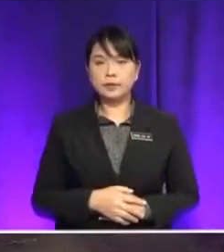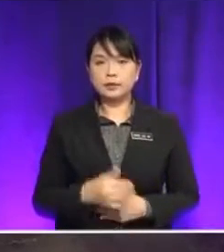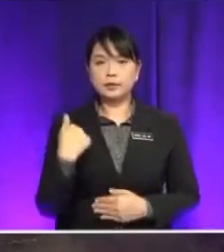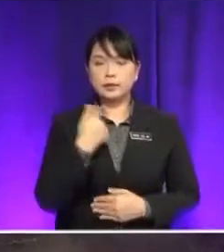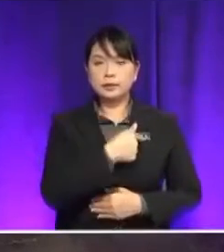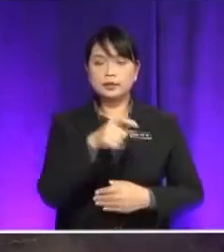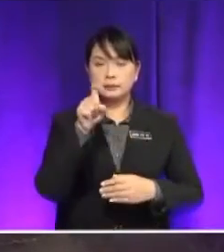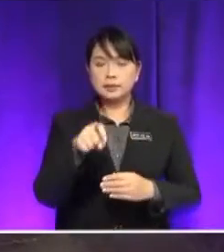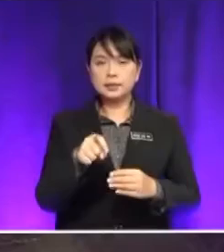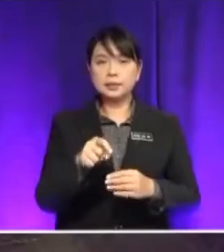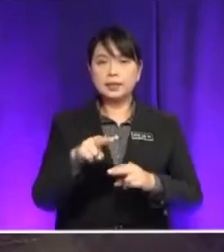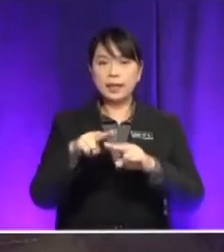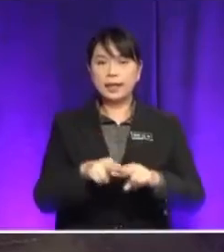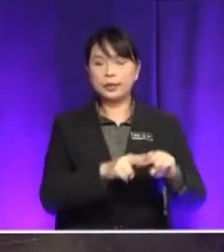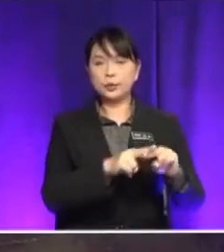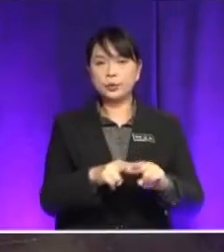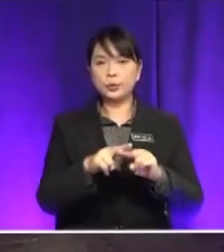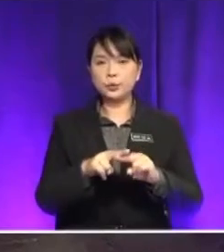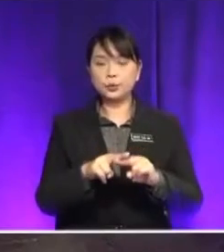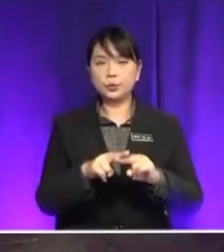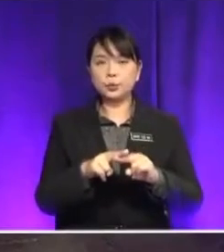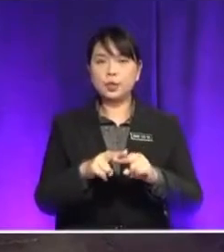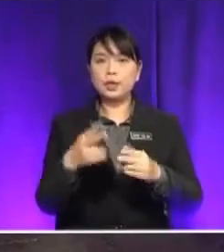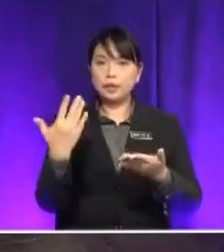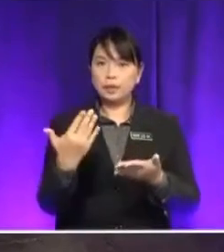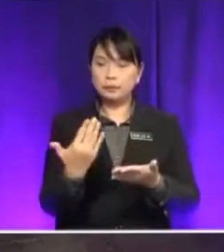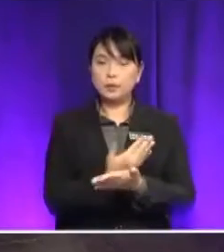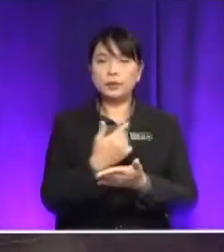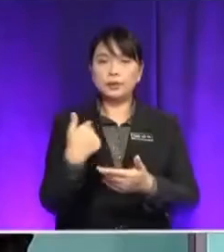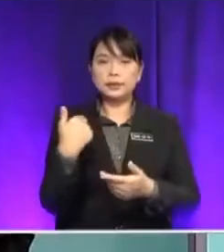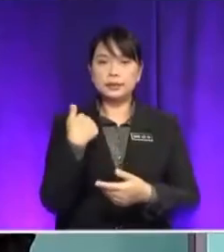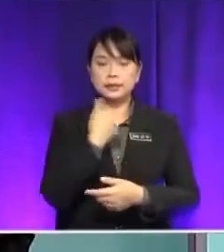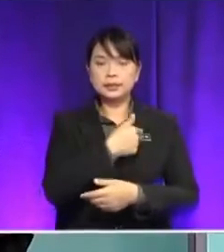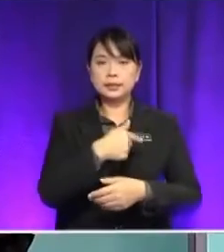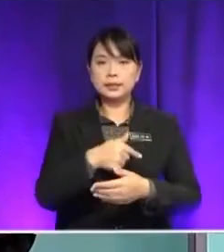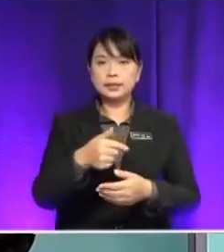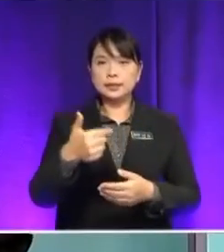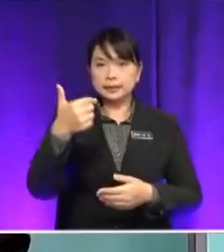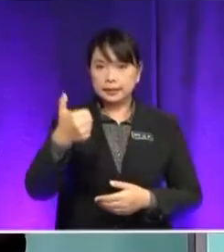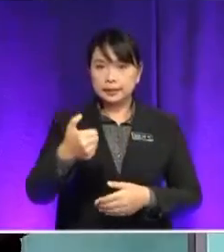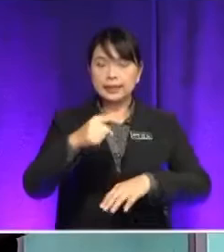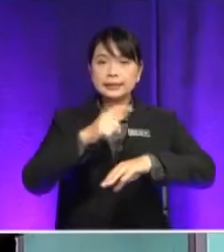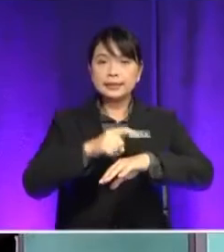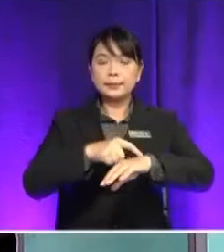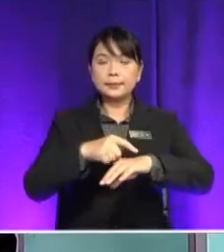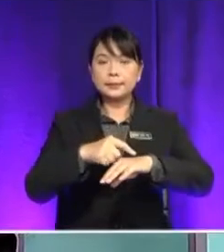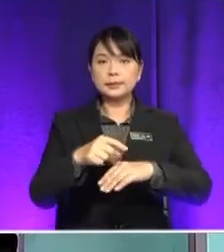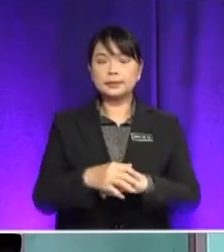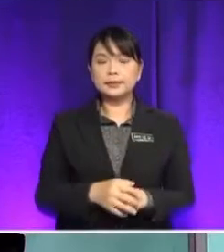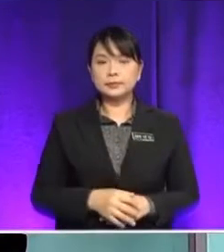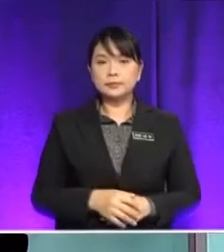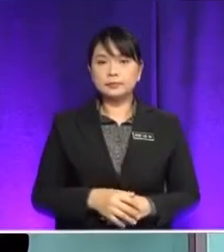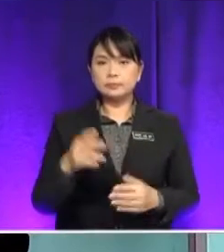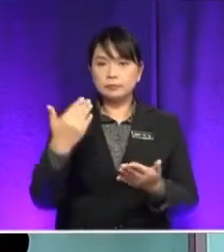dia bisa destabilize sekali2 baru kita tekan cam Rendy ada yang kita kita kalau kita Enok di punya 10 ayunan Oke Mak itu Q10